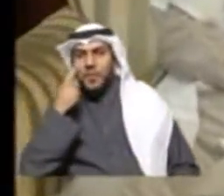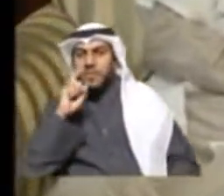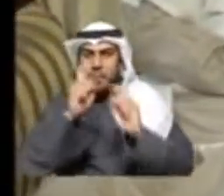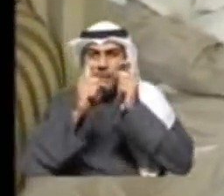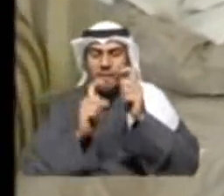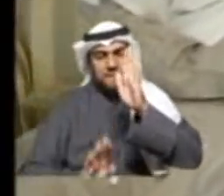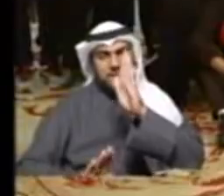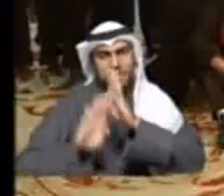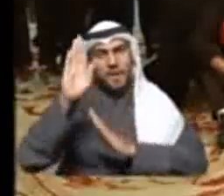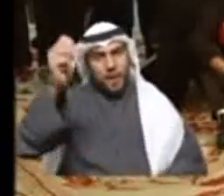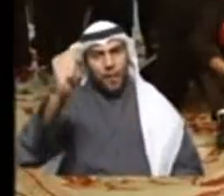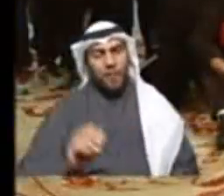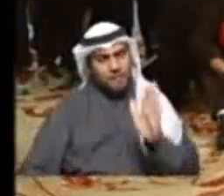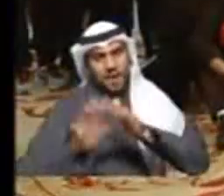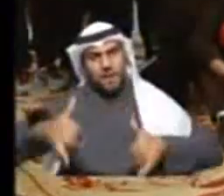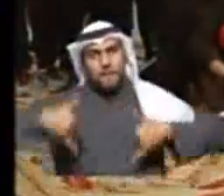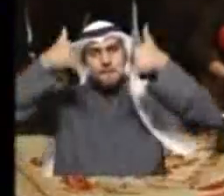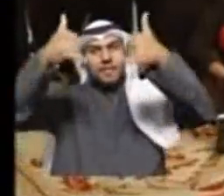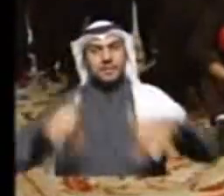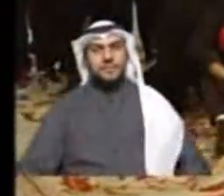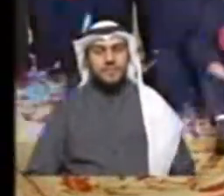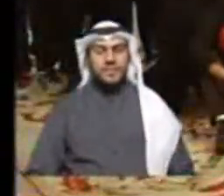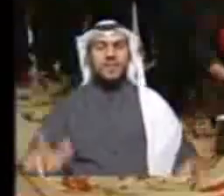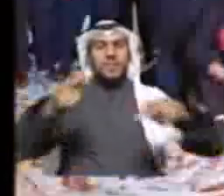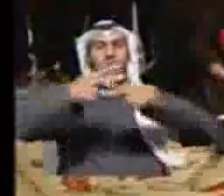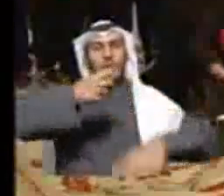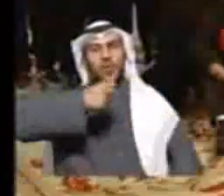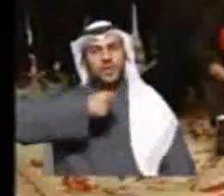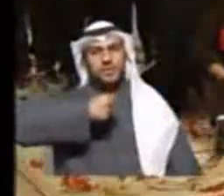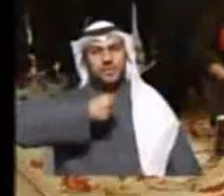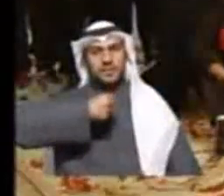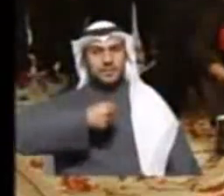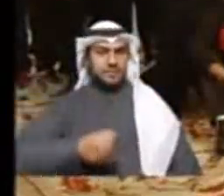بالمنافسه على البطوله. والحويدر، تلفزيون دوله الكويت.